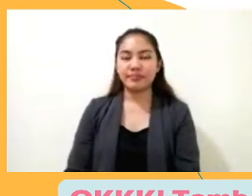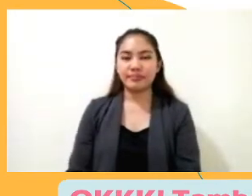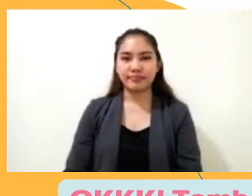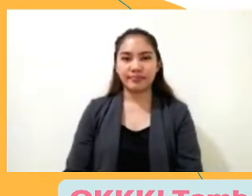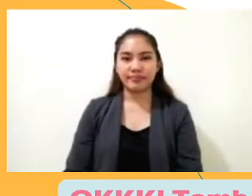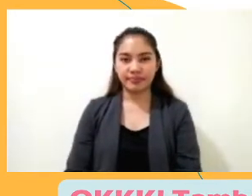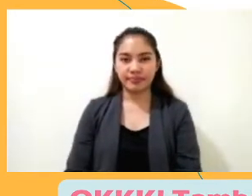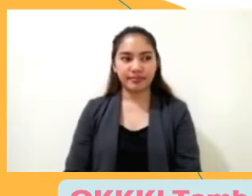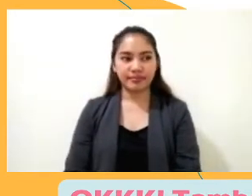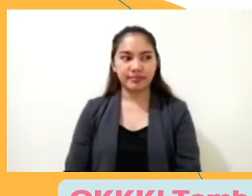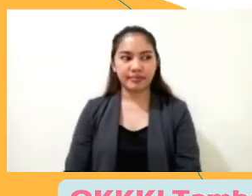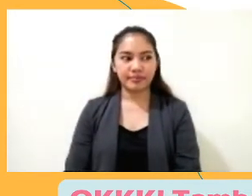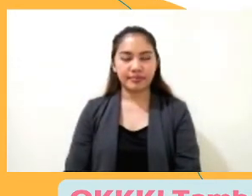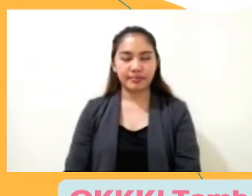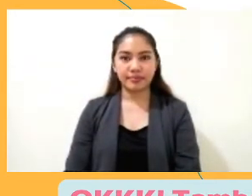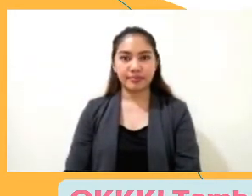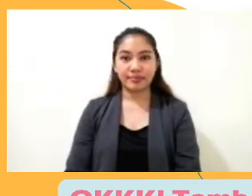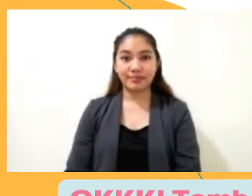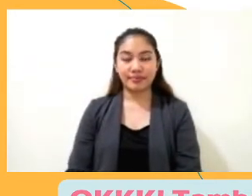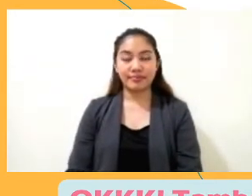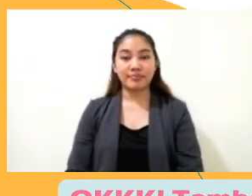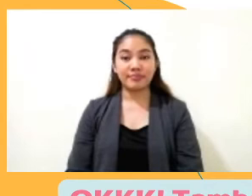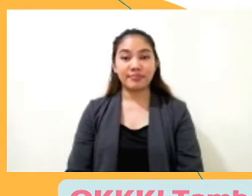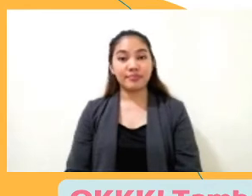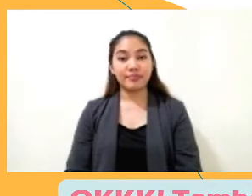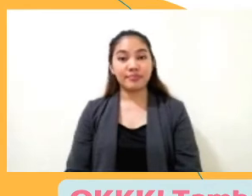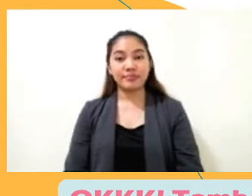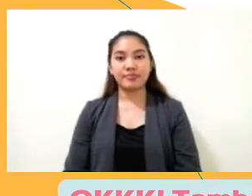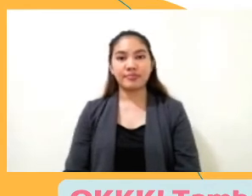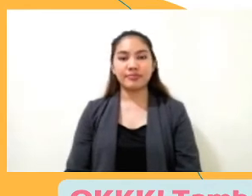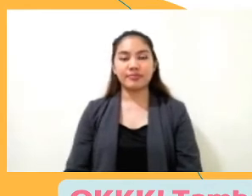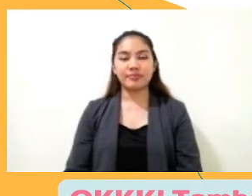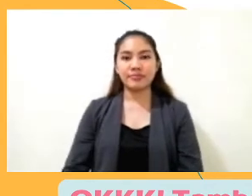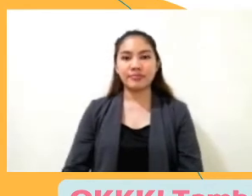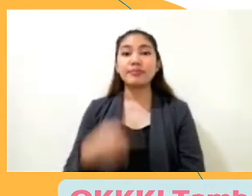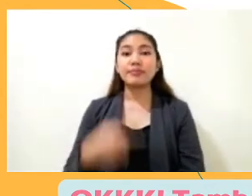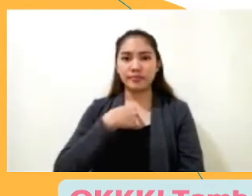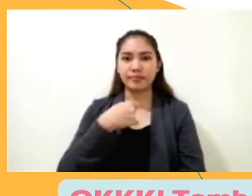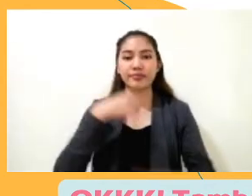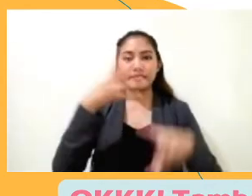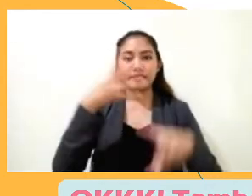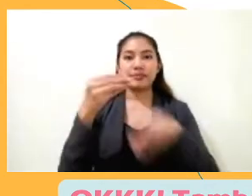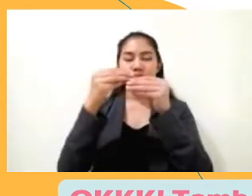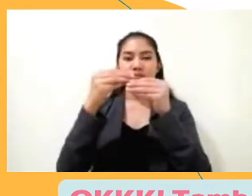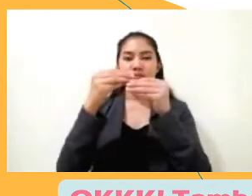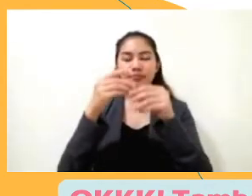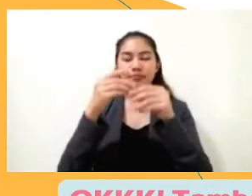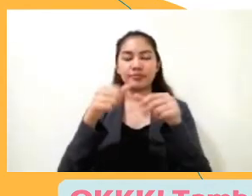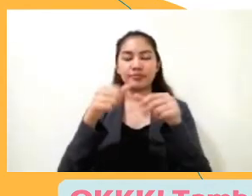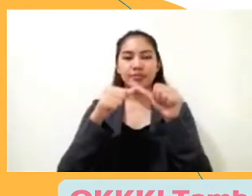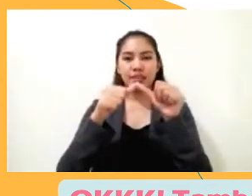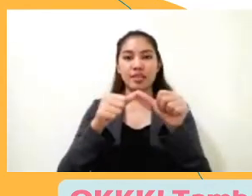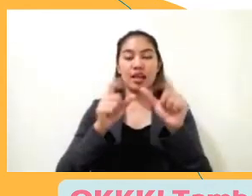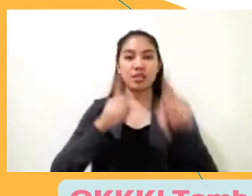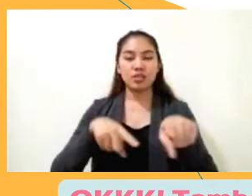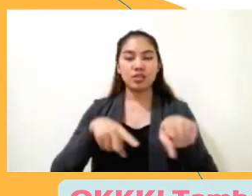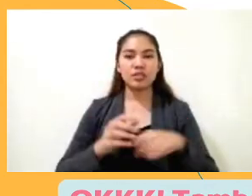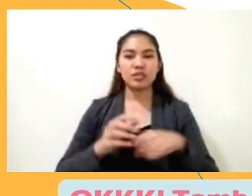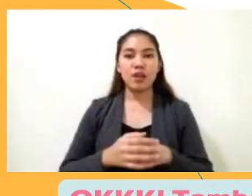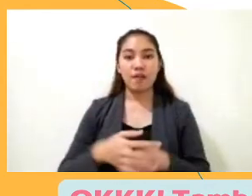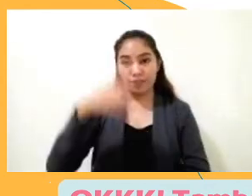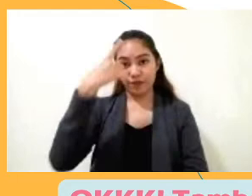Salamat. Yes, Ate Jelay? Siguro ituloy ko yung nabanggit ni Kuya Brian, no? Kasi, para sa